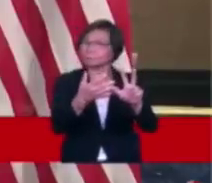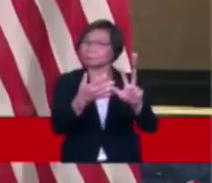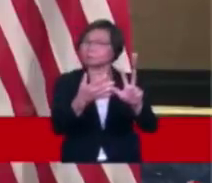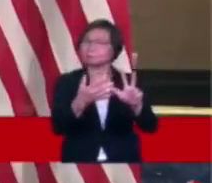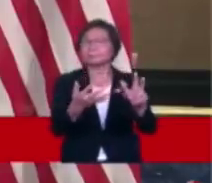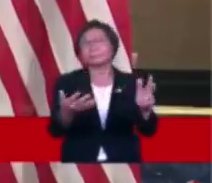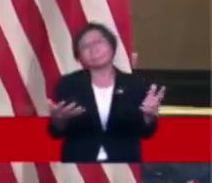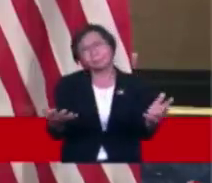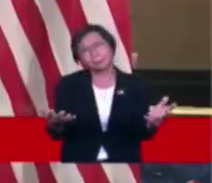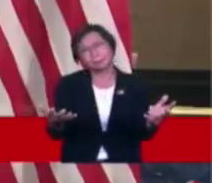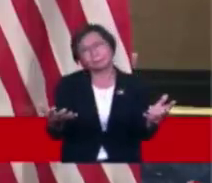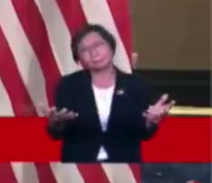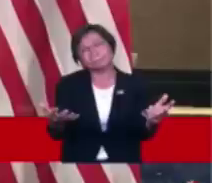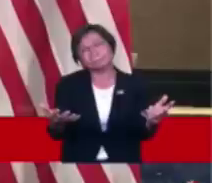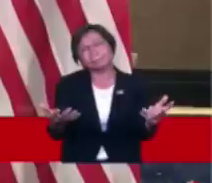tetapi